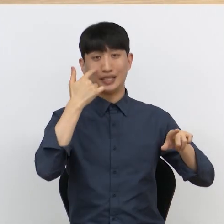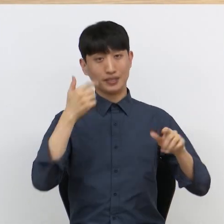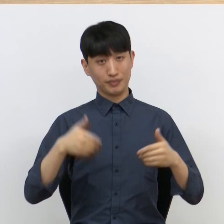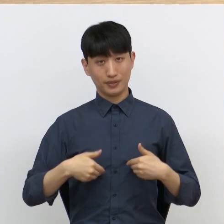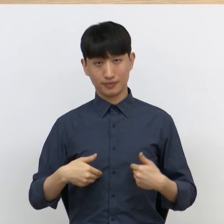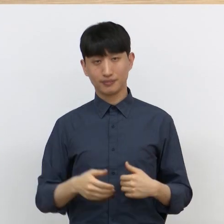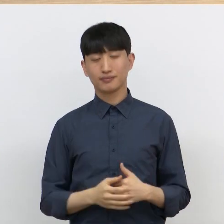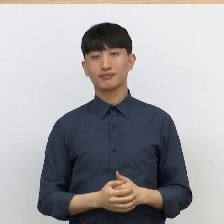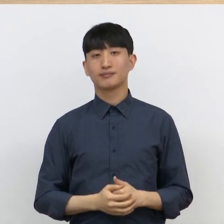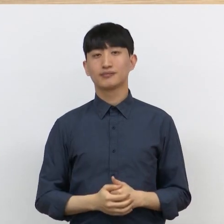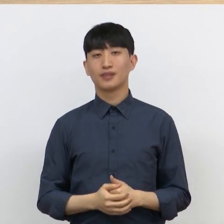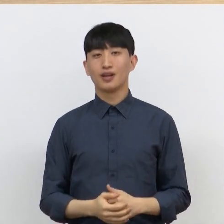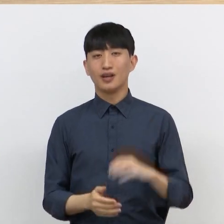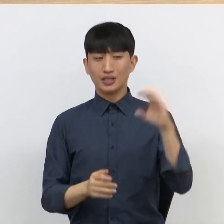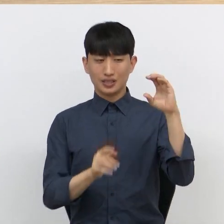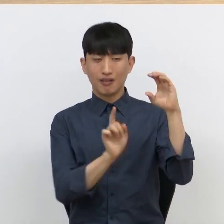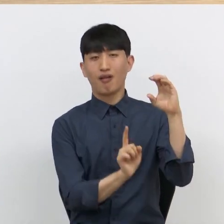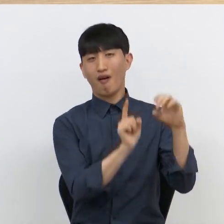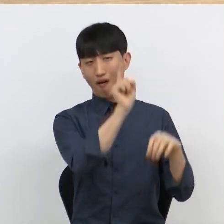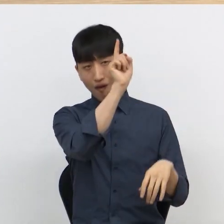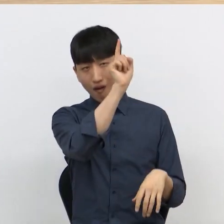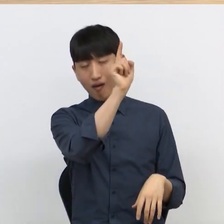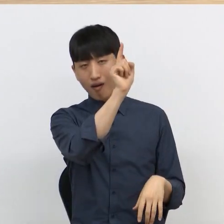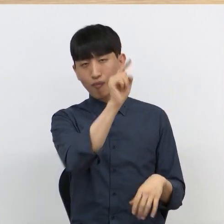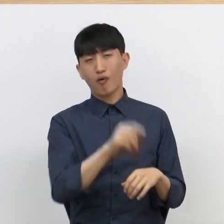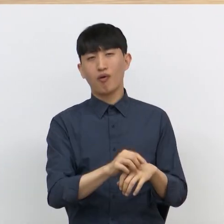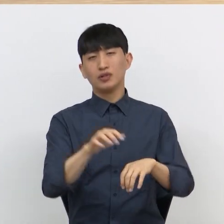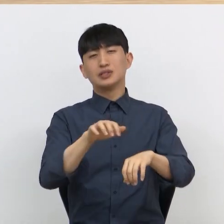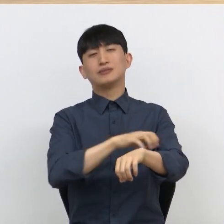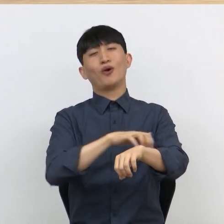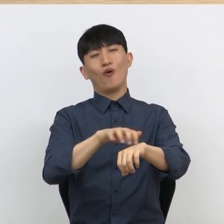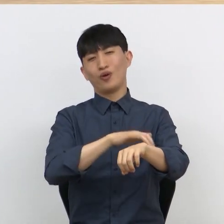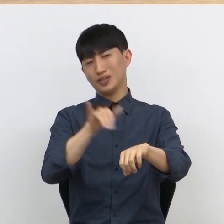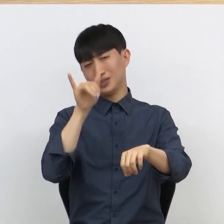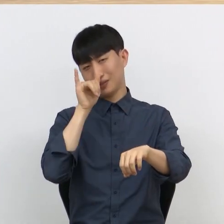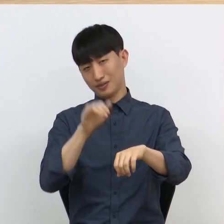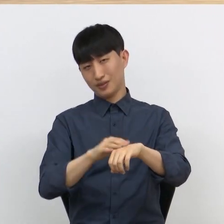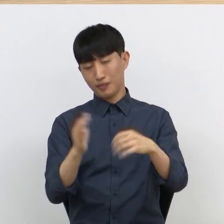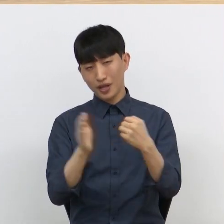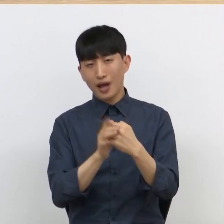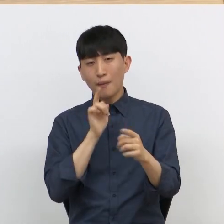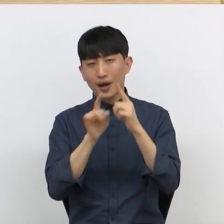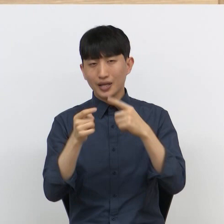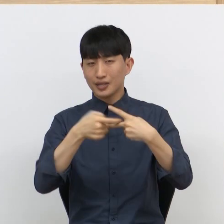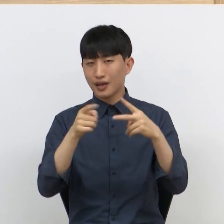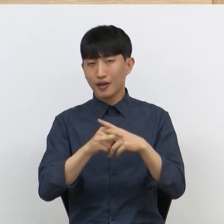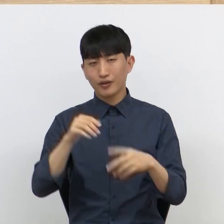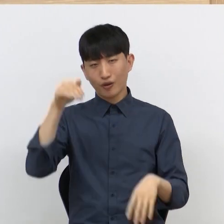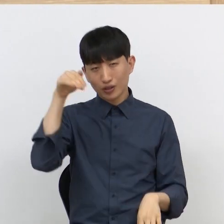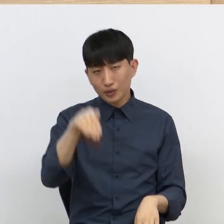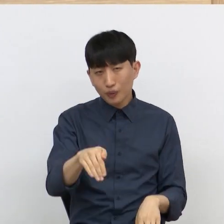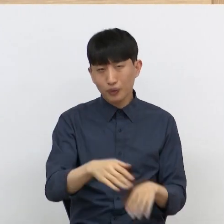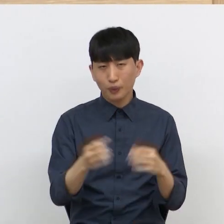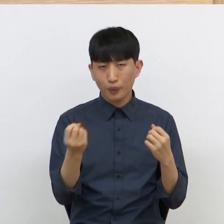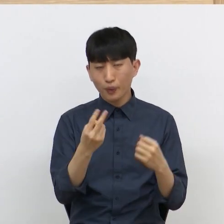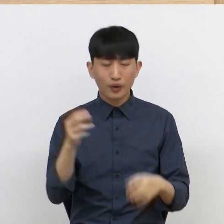같고요. C레벨이 너무 높게 설정이 되면 아무래도 불편하겠죠. 그래서 말인지가 떨어지고 착용을 거부하게